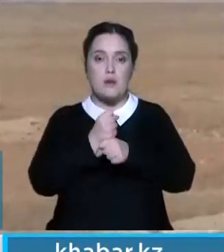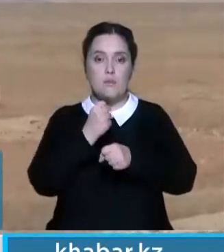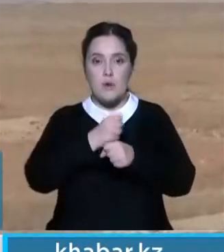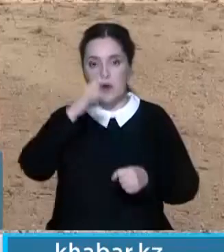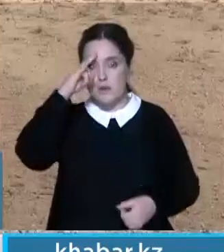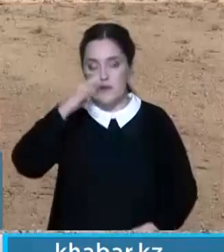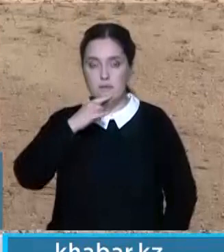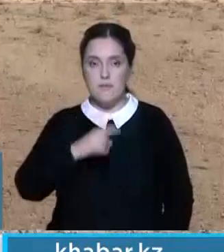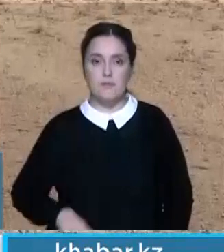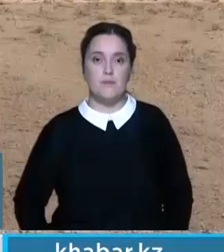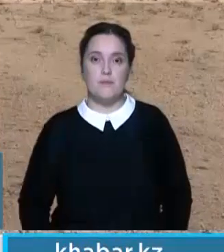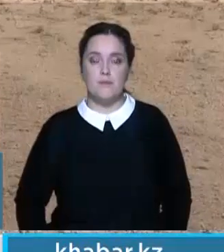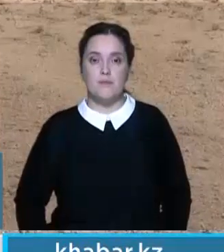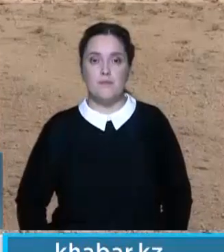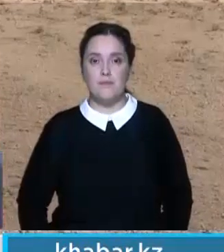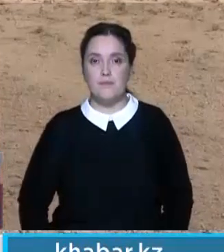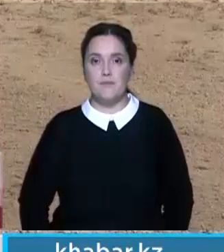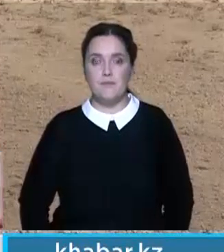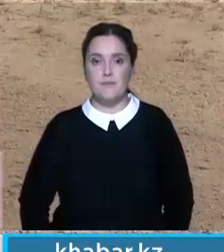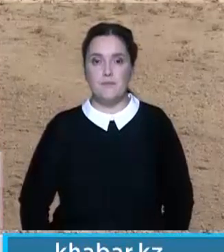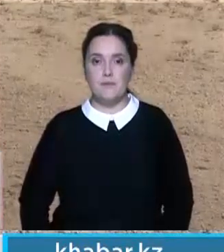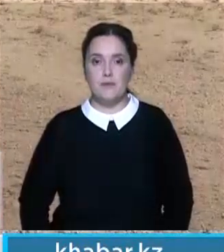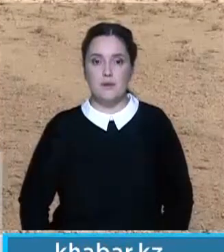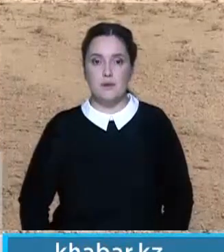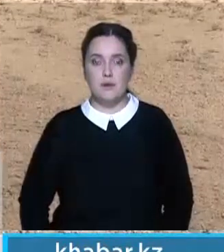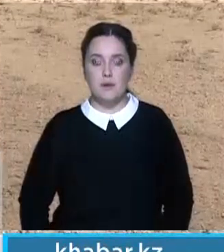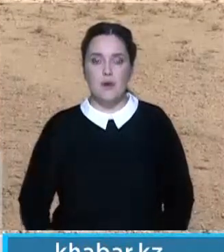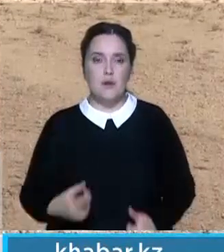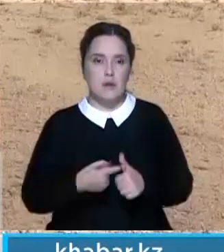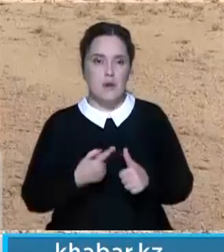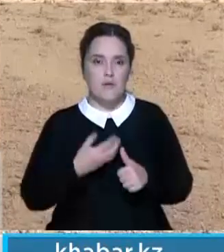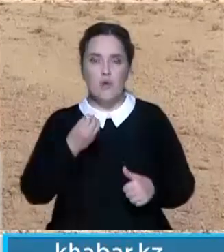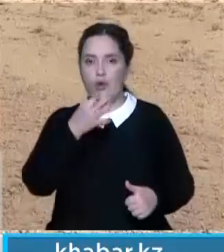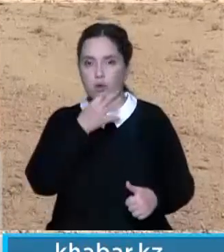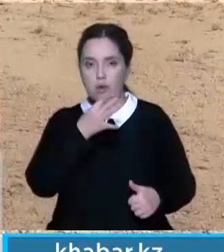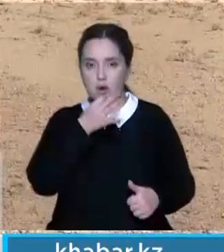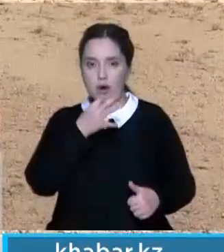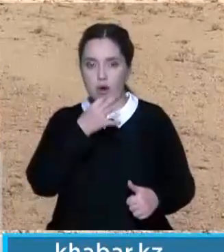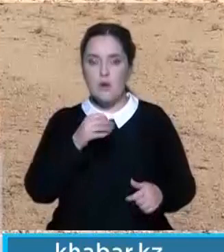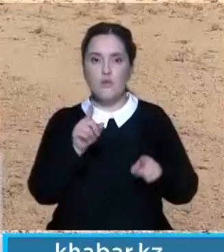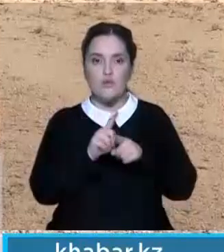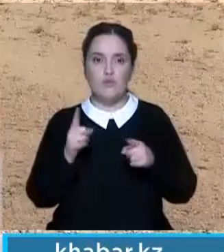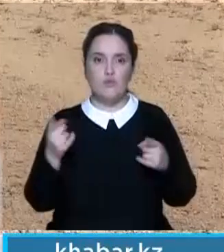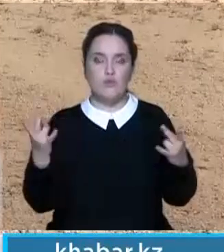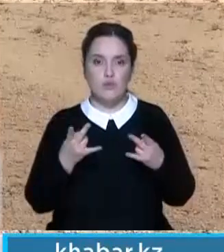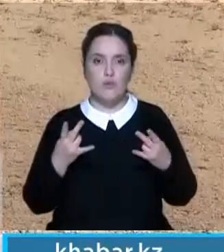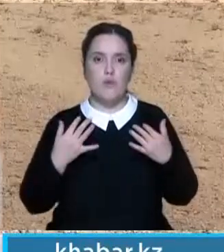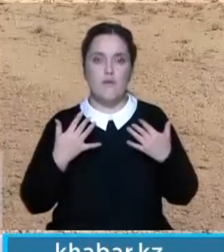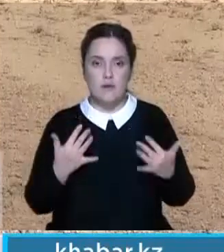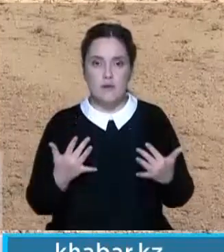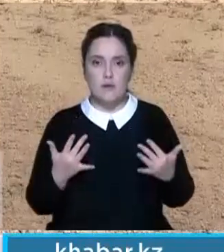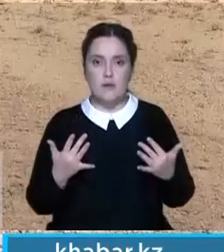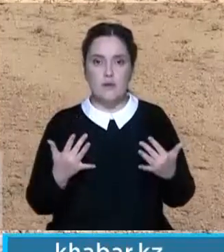Казахстане. Название мы еще не придумали, это дециметровые радары, которые тоже востребованы. Другой